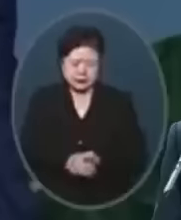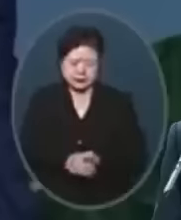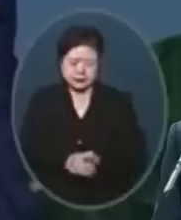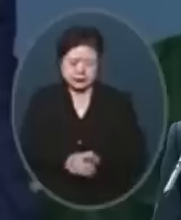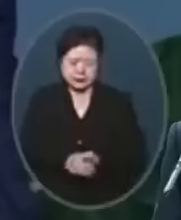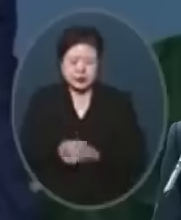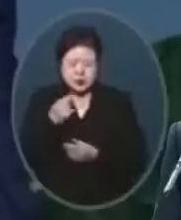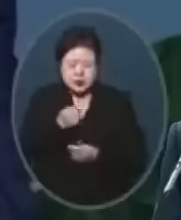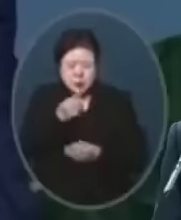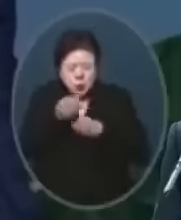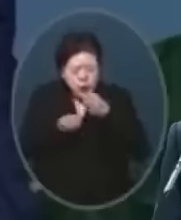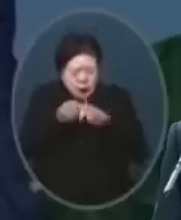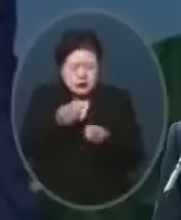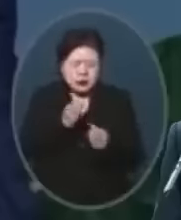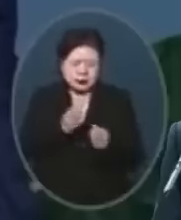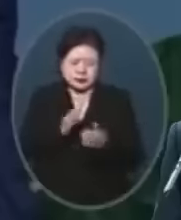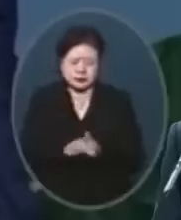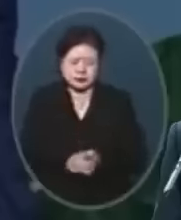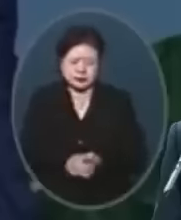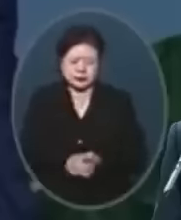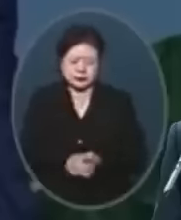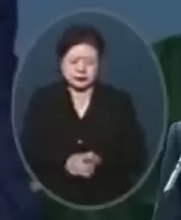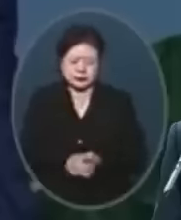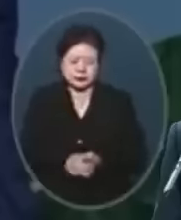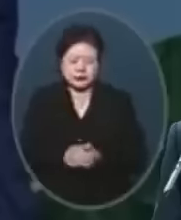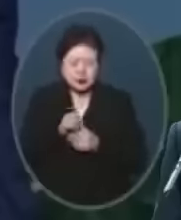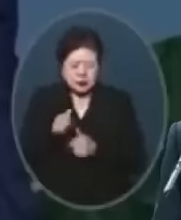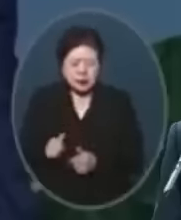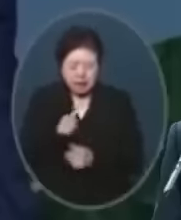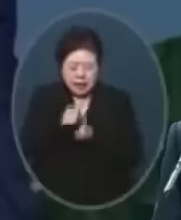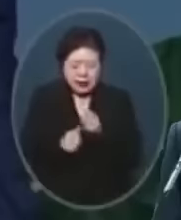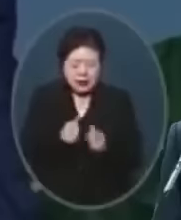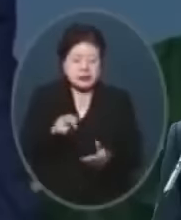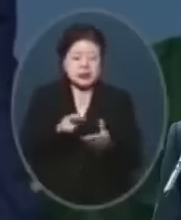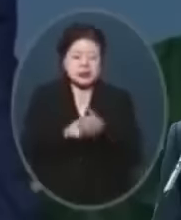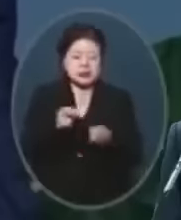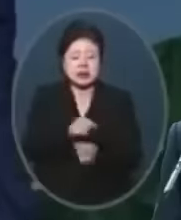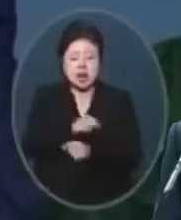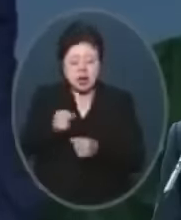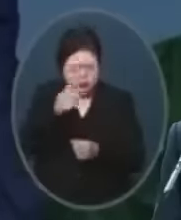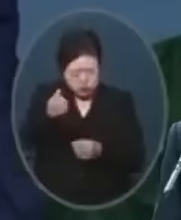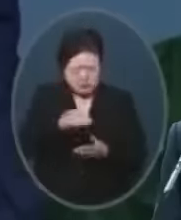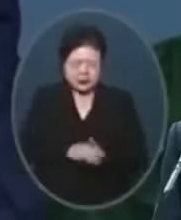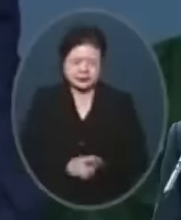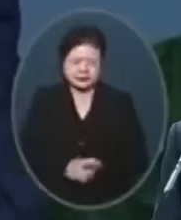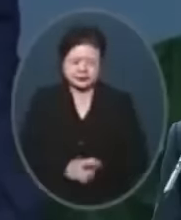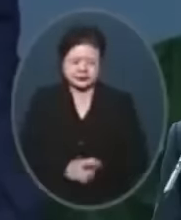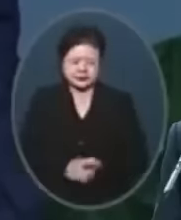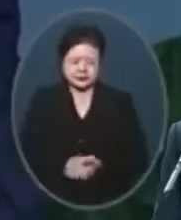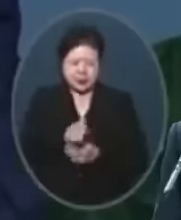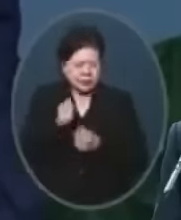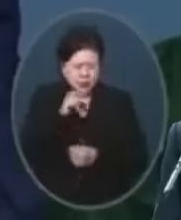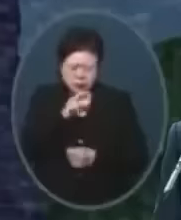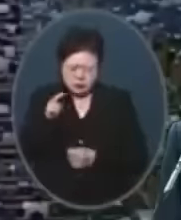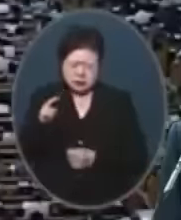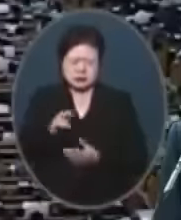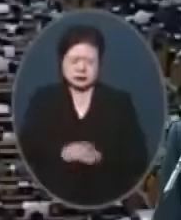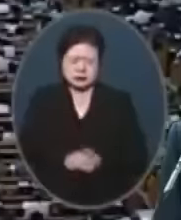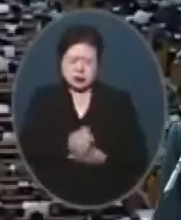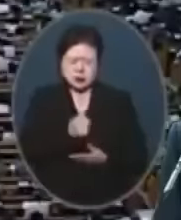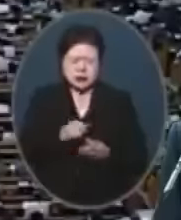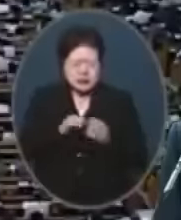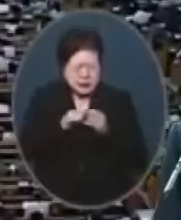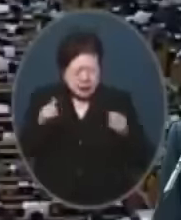그리고 입술로 고백하십시오. 그를 따라서 하나님이 기적을 행하시는 것입니다. 하나님 아버지시여,